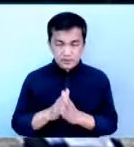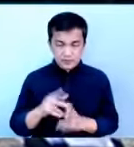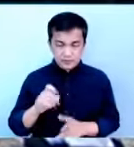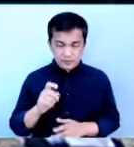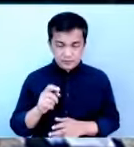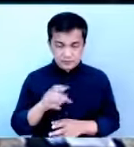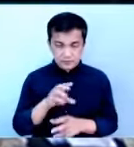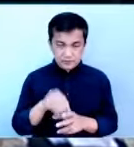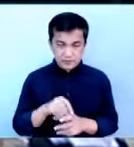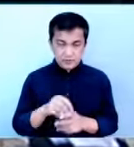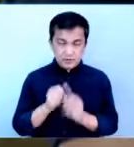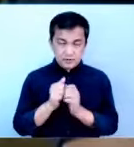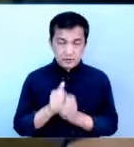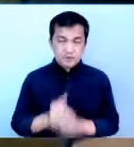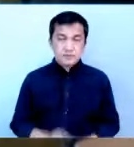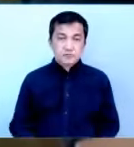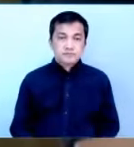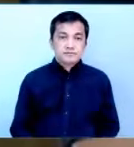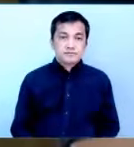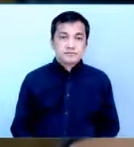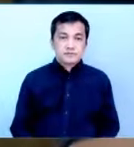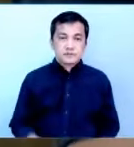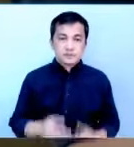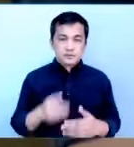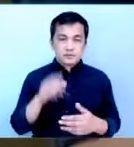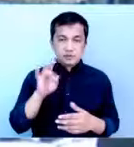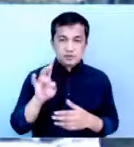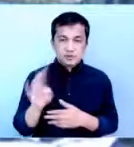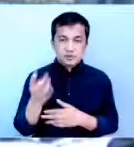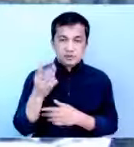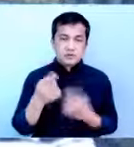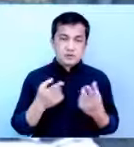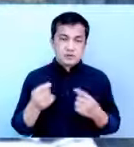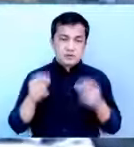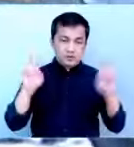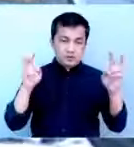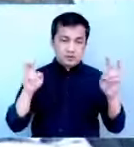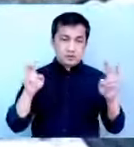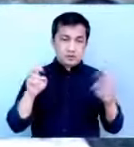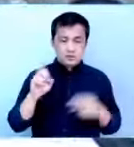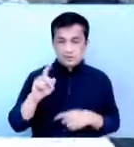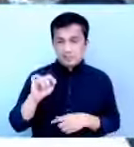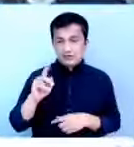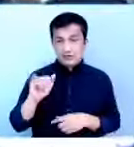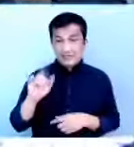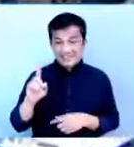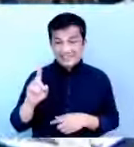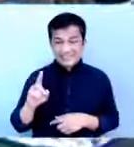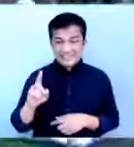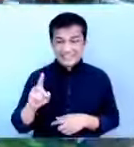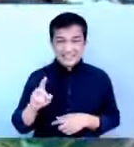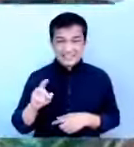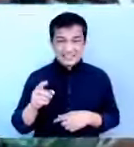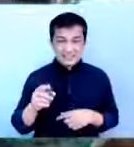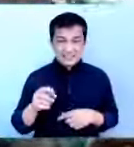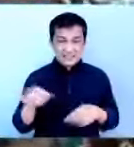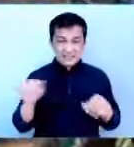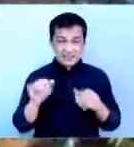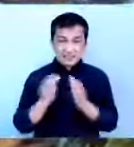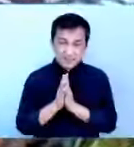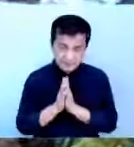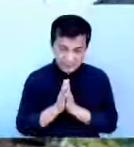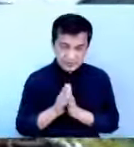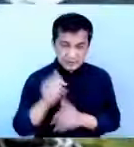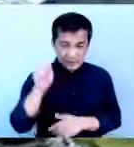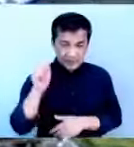pagdarasal. Bago mag-alas 7 ng umaga nang isagawa nila ang tinatawag na Salatul Eid o yung sabayang pagdarasal kay Allah